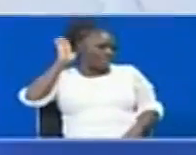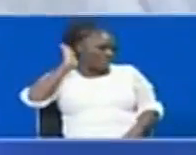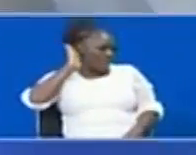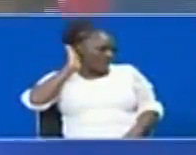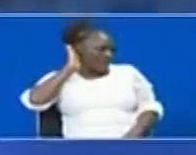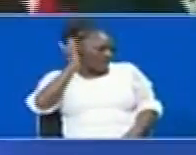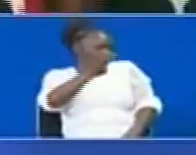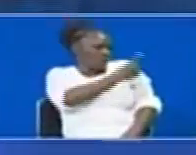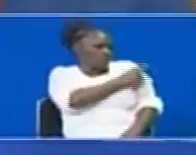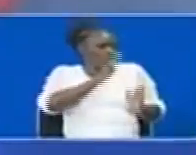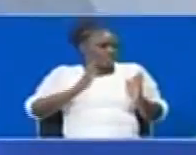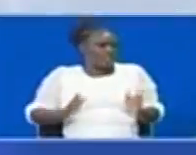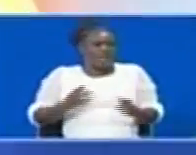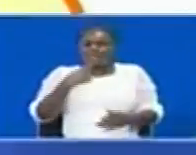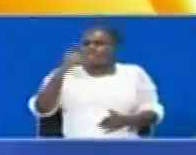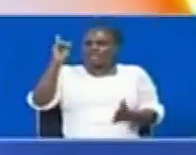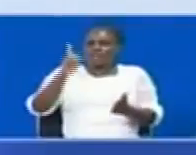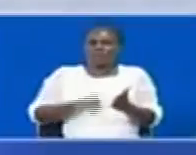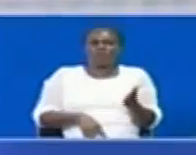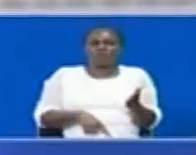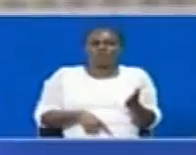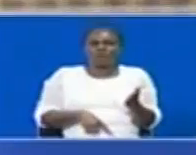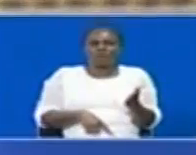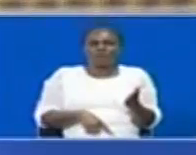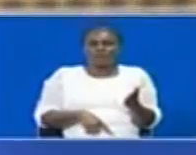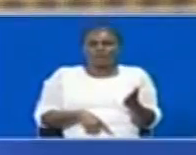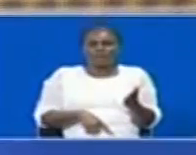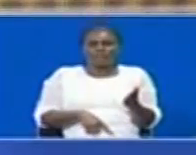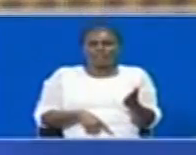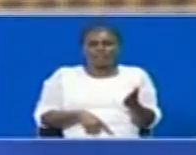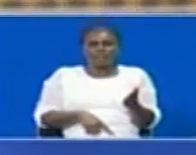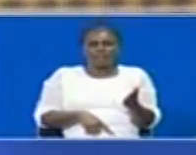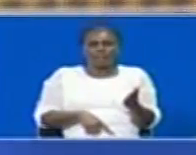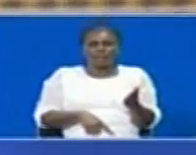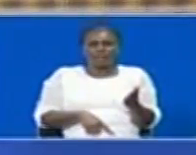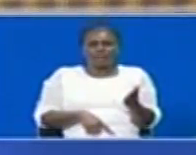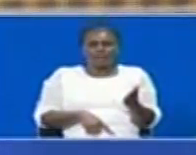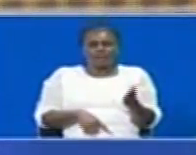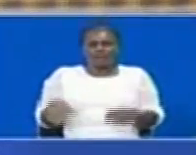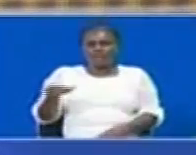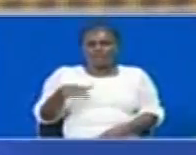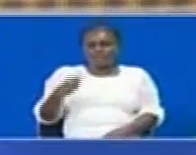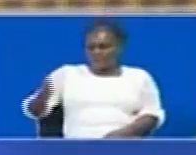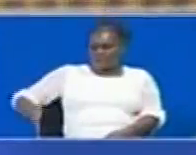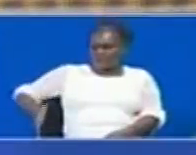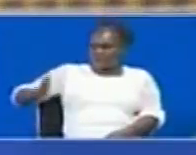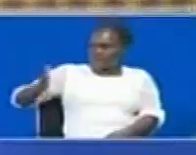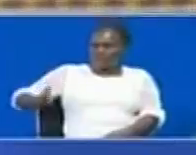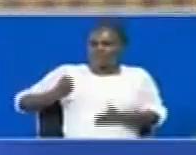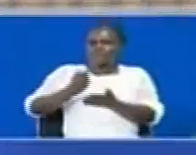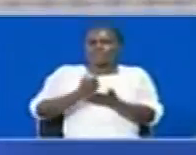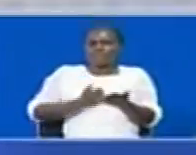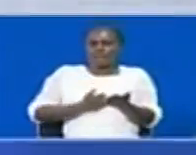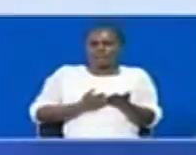ambayo wanazungumzia ama wanayosema kutoka eneo hilo. Tunaona baadhi